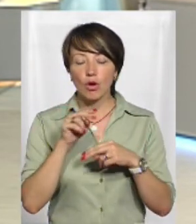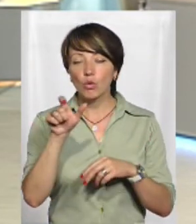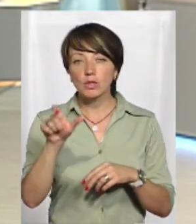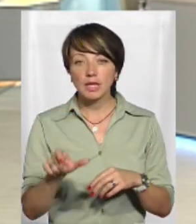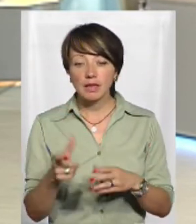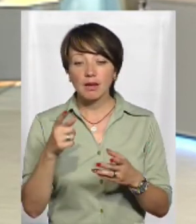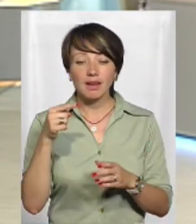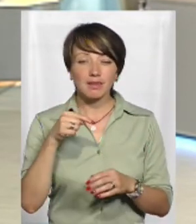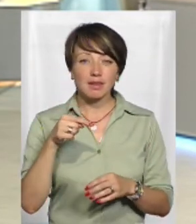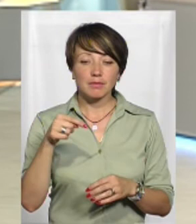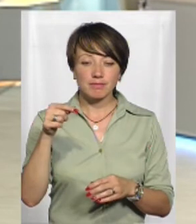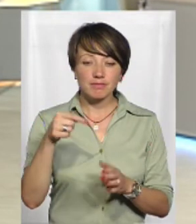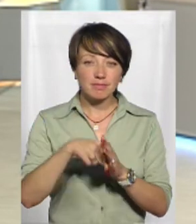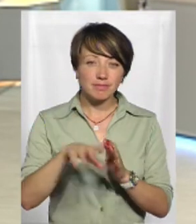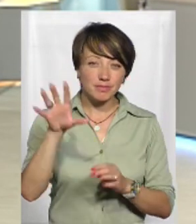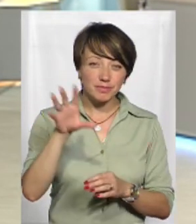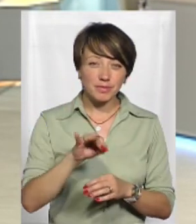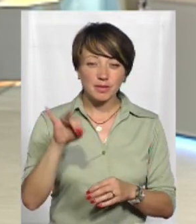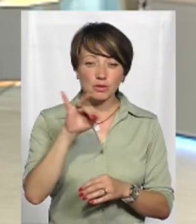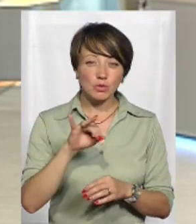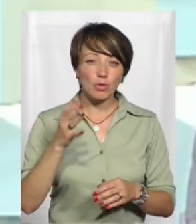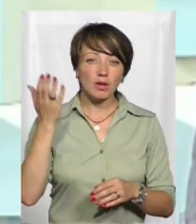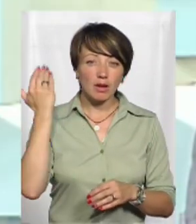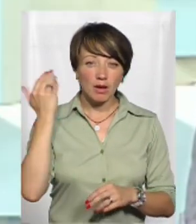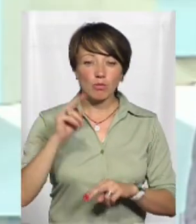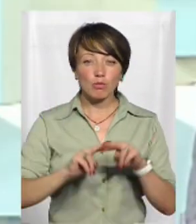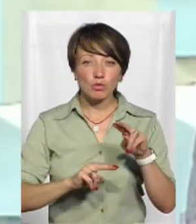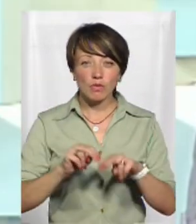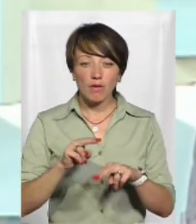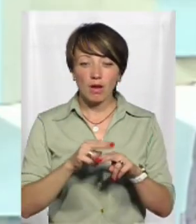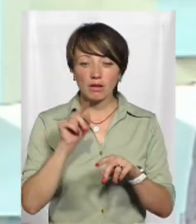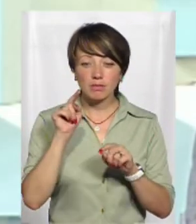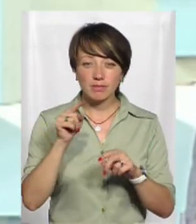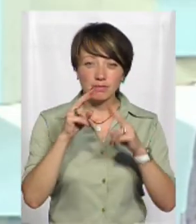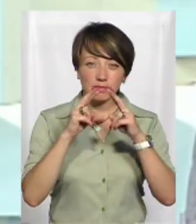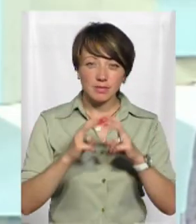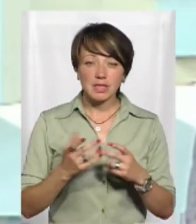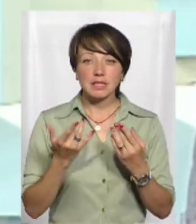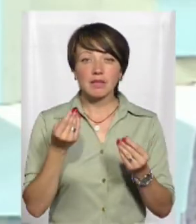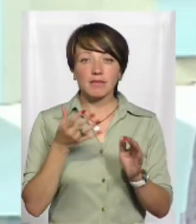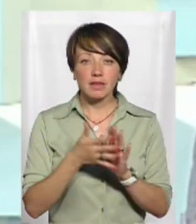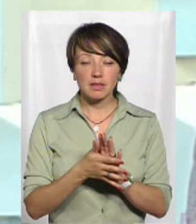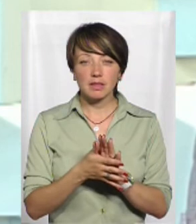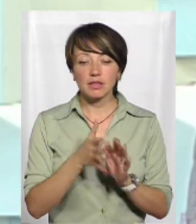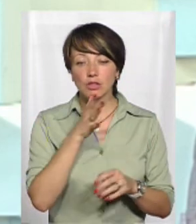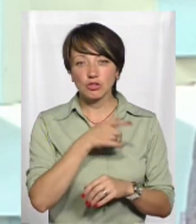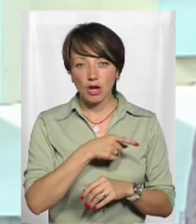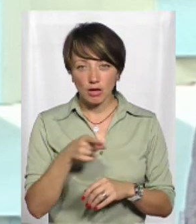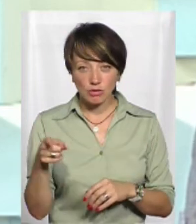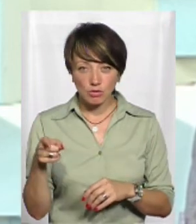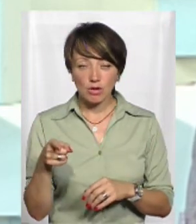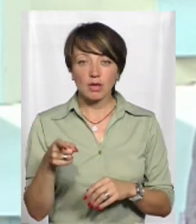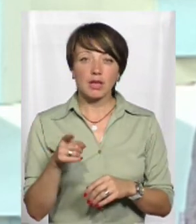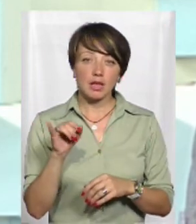яку історію має ця компанія, так, на ті об'єкти, які вона побудувала, так, на той час, скільки вона витратила на це будівництво. Скільки часу